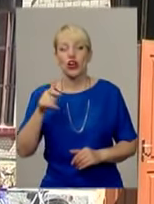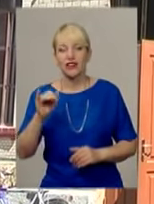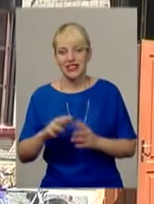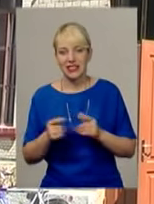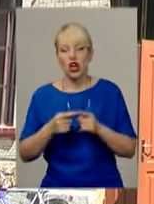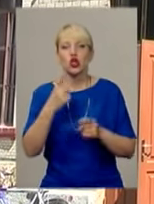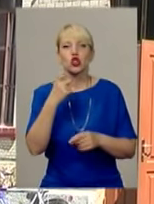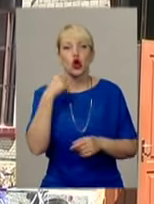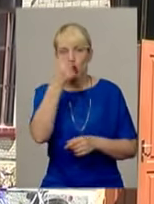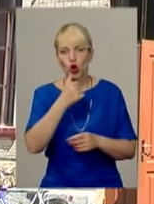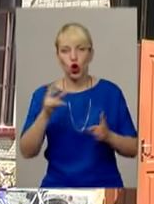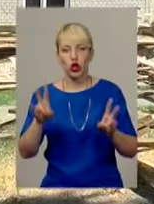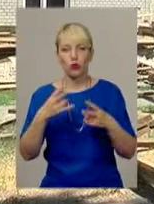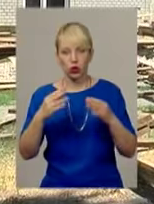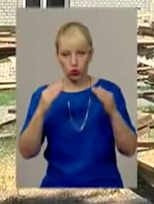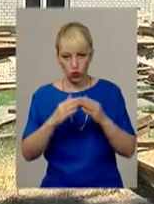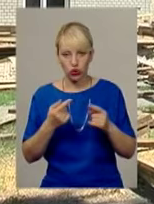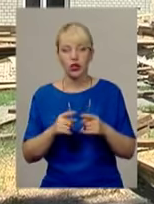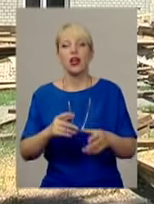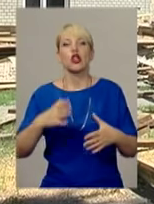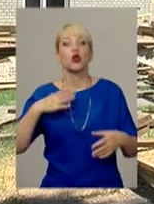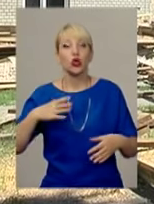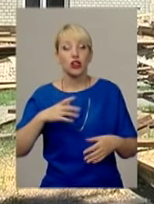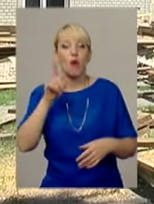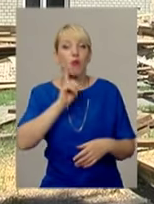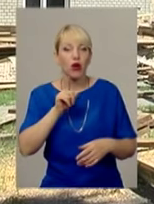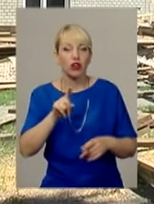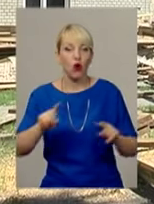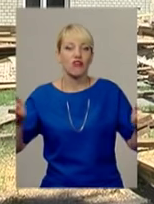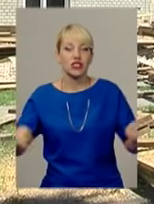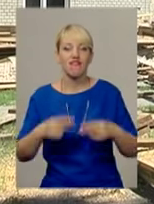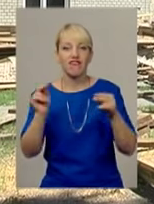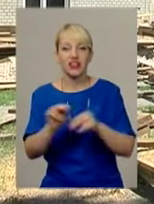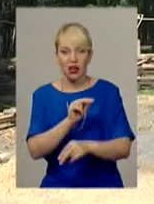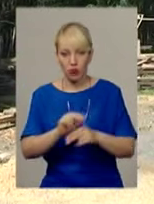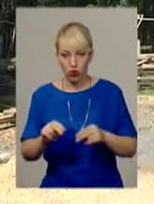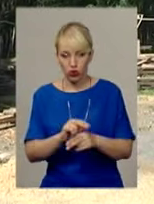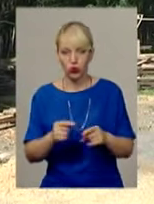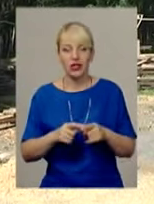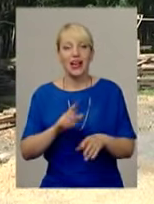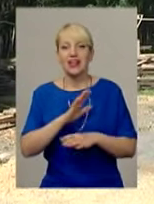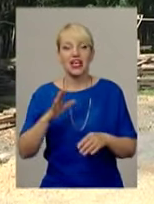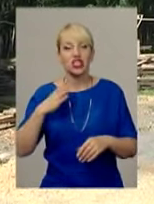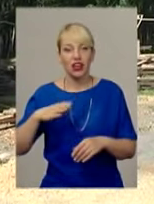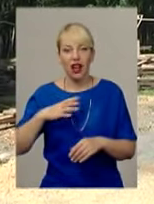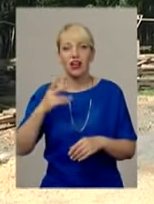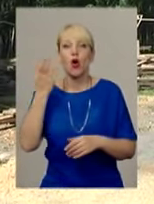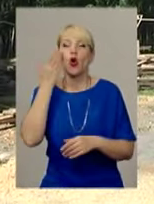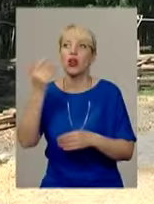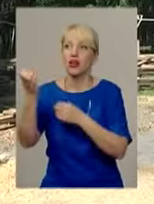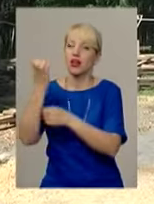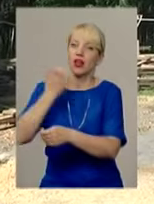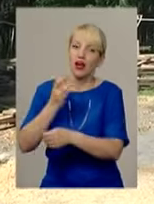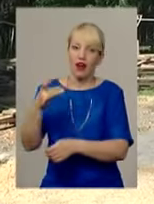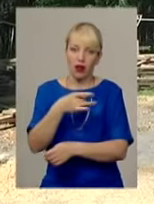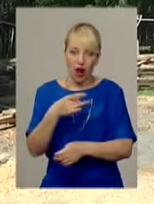півстолітній будинок культури теж дочекався, коли його нарешті відремонтують. Сільські депутати не кивали на облачрайон, а шукали гроші в себе. Зробили власним